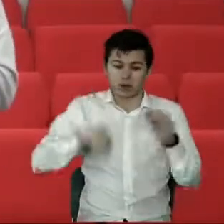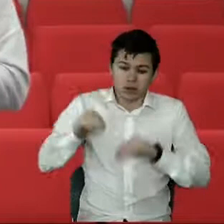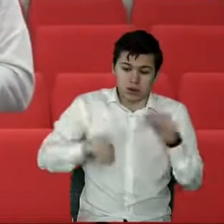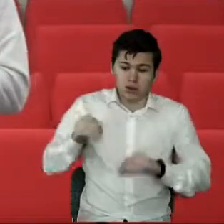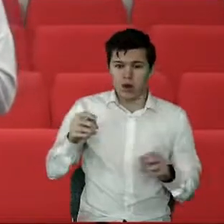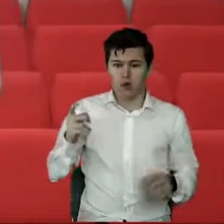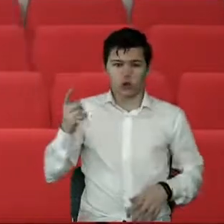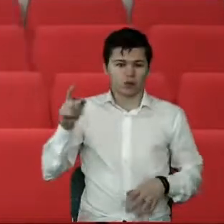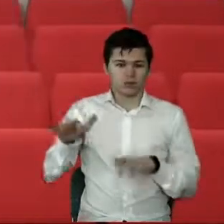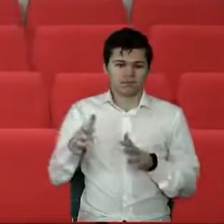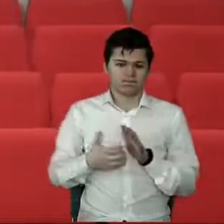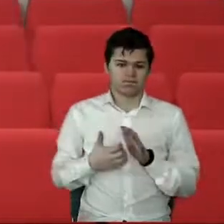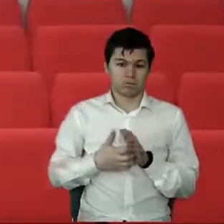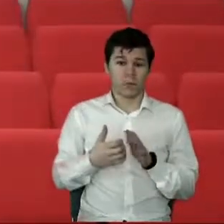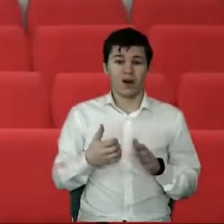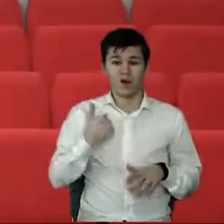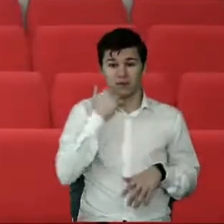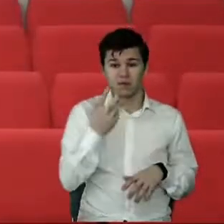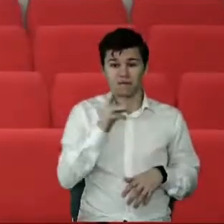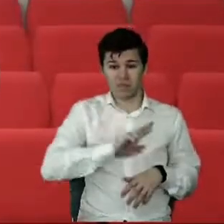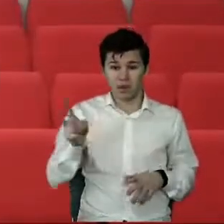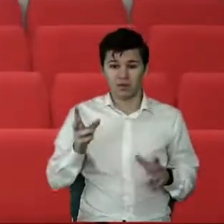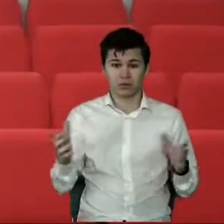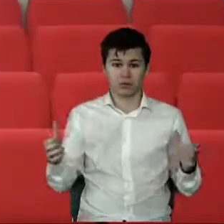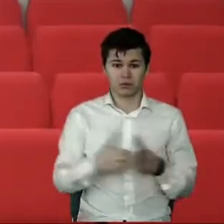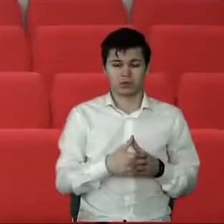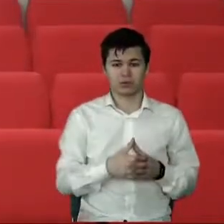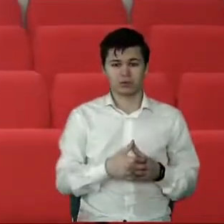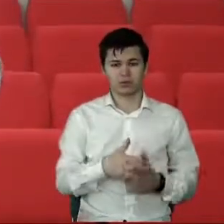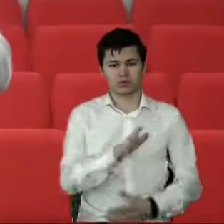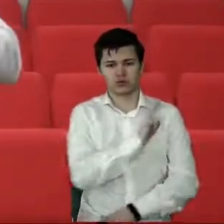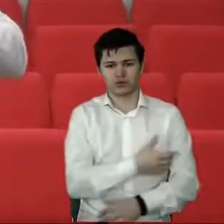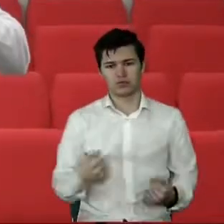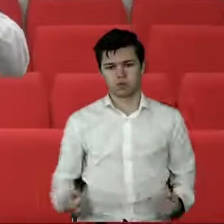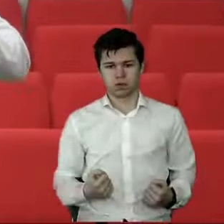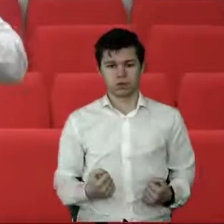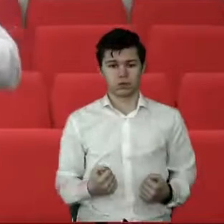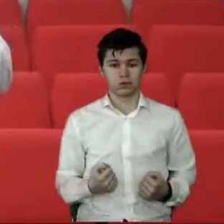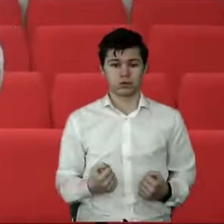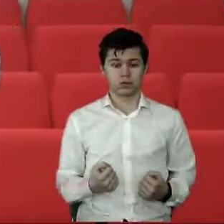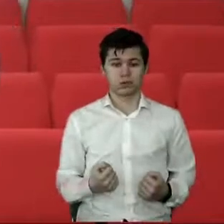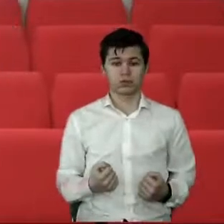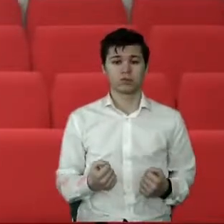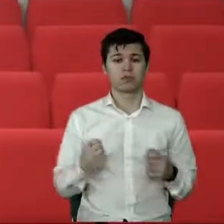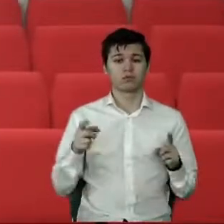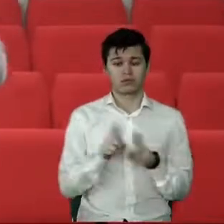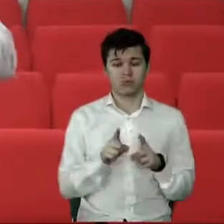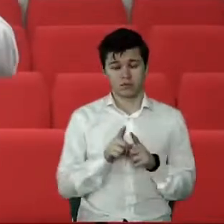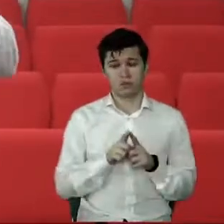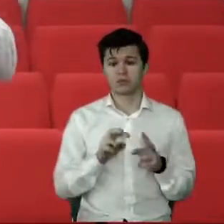Коллективная молитва очень сильна. Если у нас не хватает силы на то, чтобы сделать изменения в своей